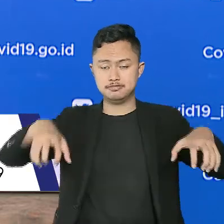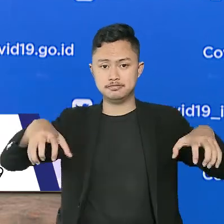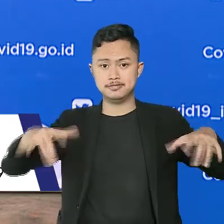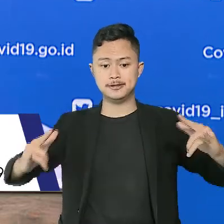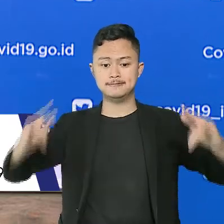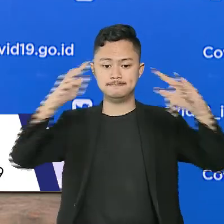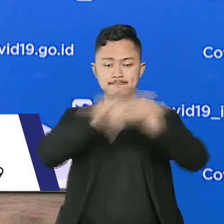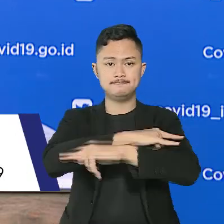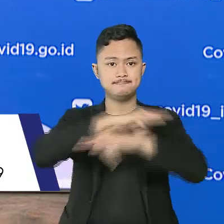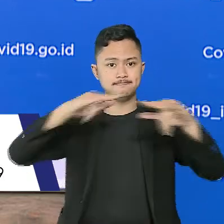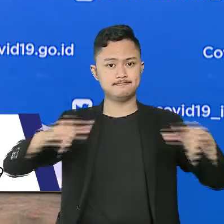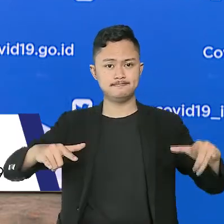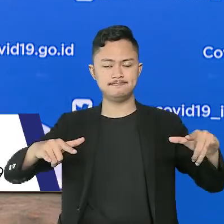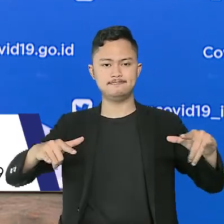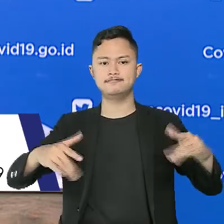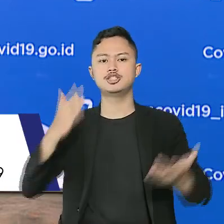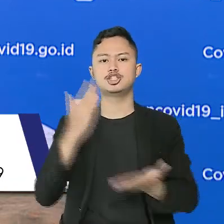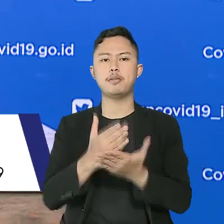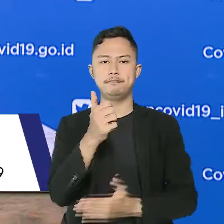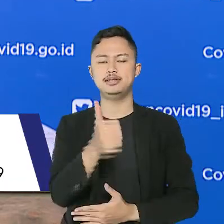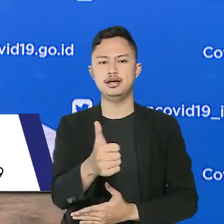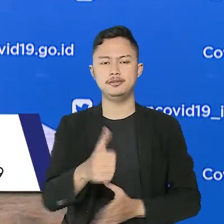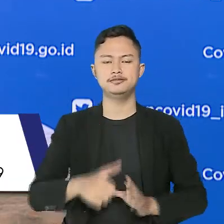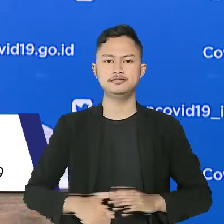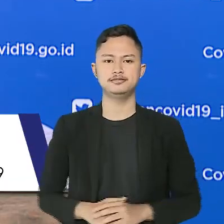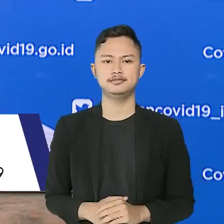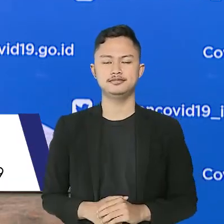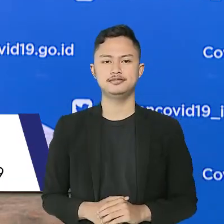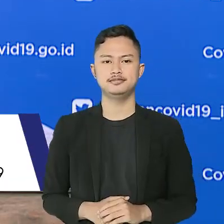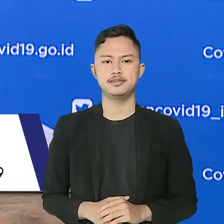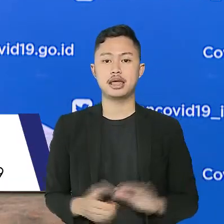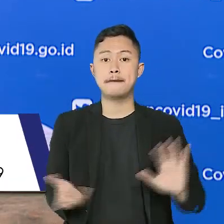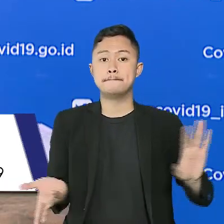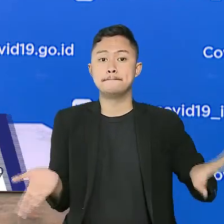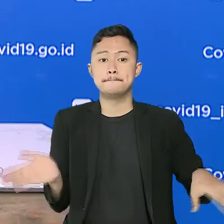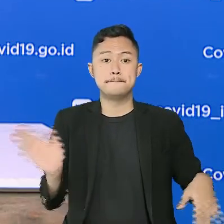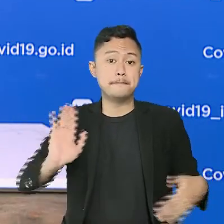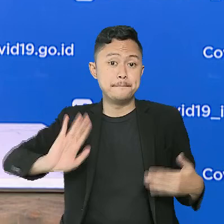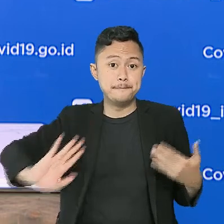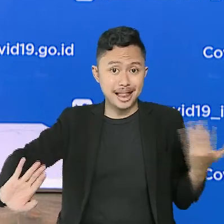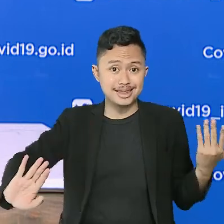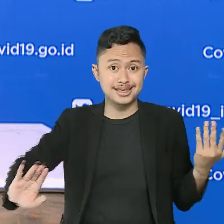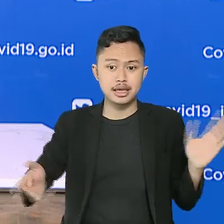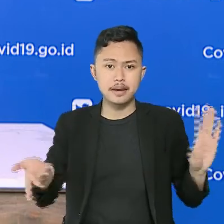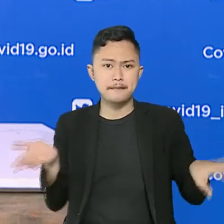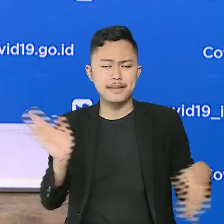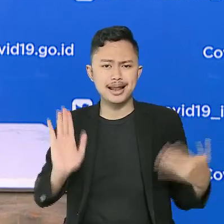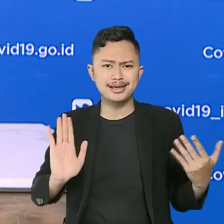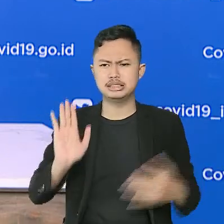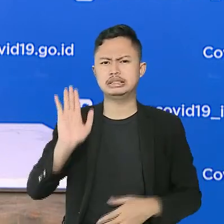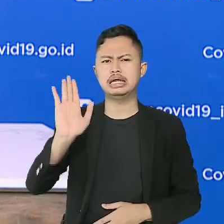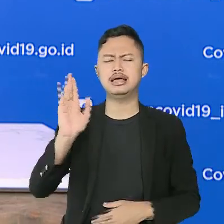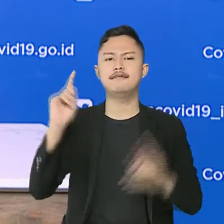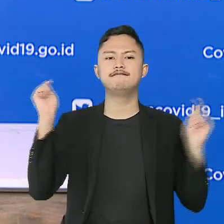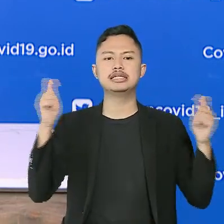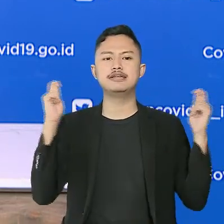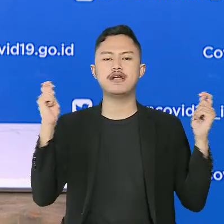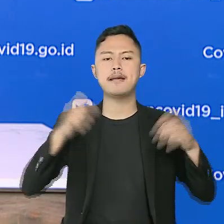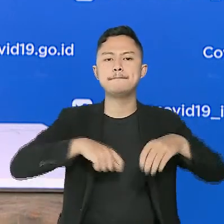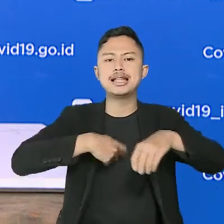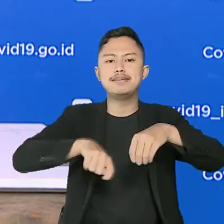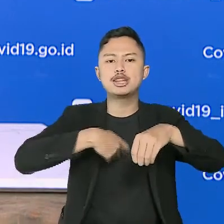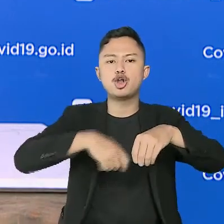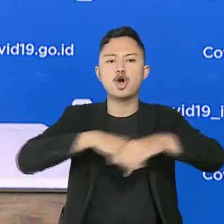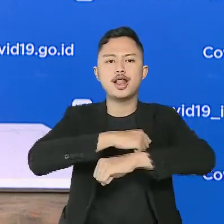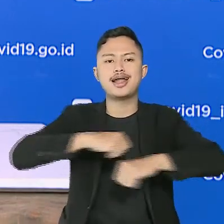baik. Pulau Bali akan menjadi lokasi pelaksanaan Indonesia Badminton Festival